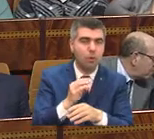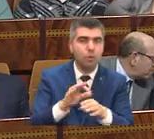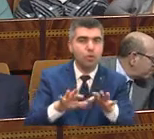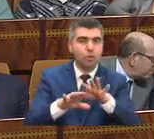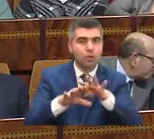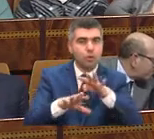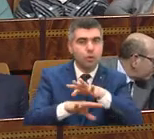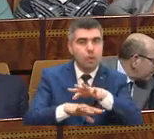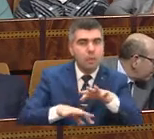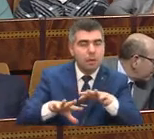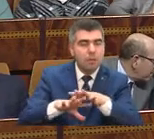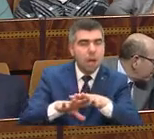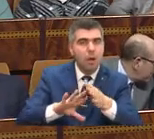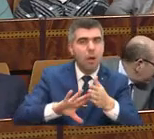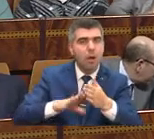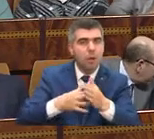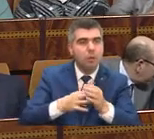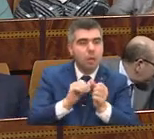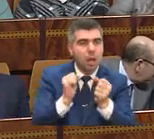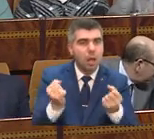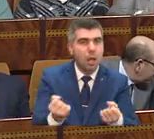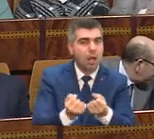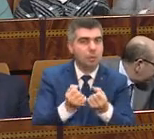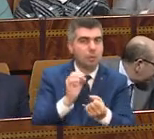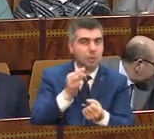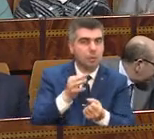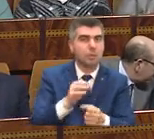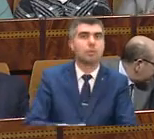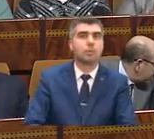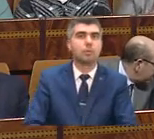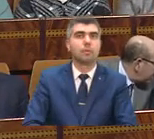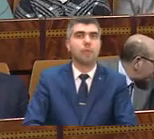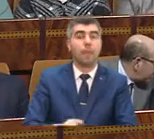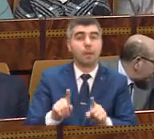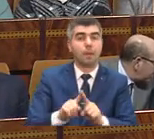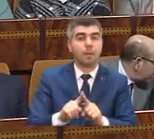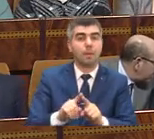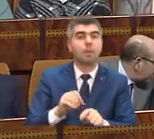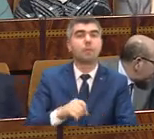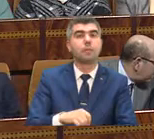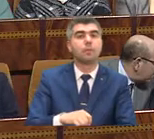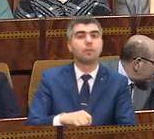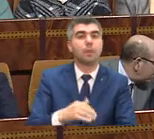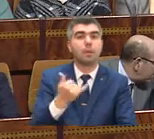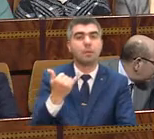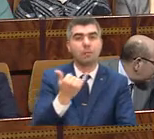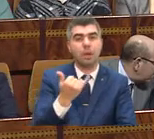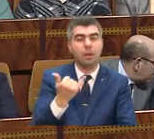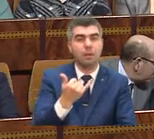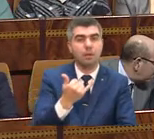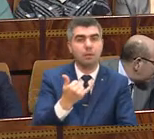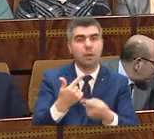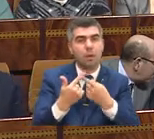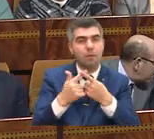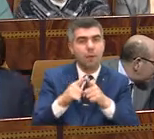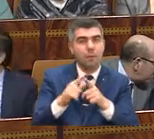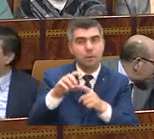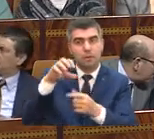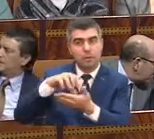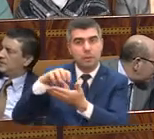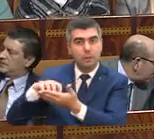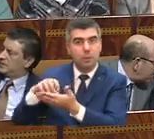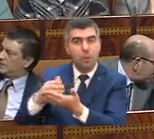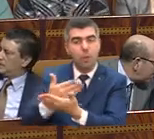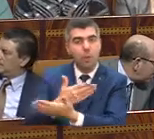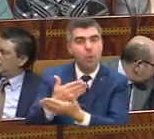وإنعاش الحياة الاقتصادية والاجتماعية، فإن ذلك لم يتحقق بعد بهذه الأقاليم، وهذا